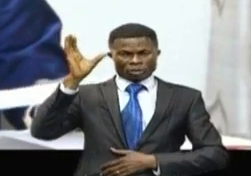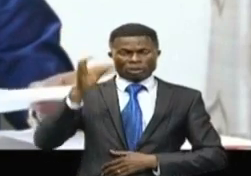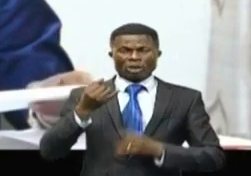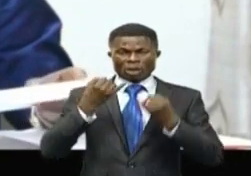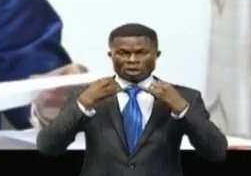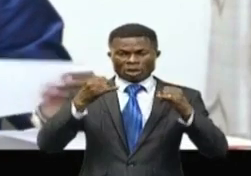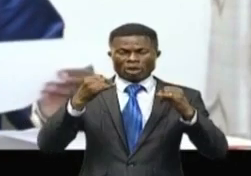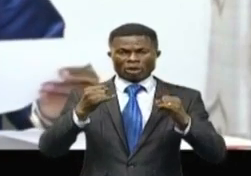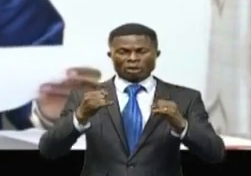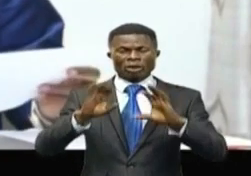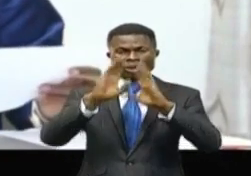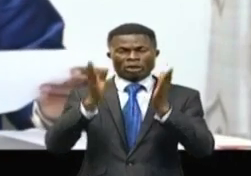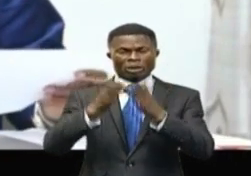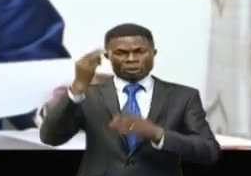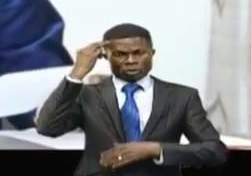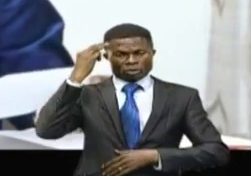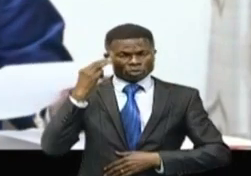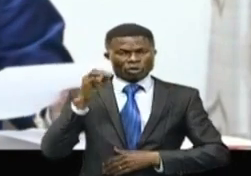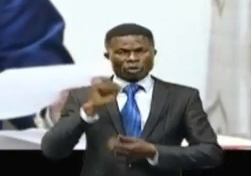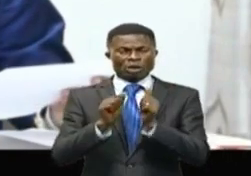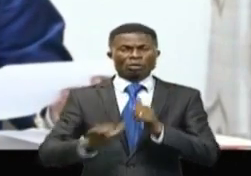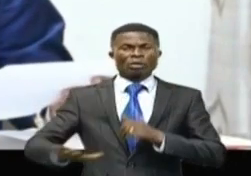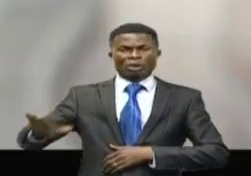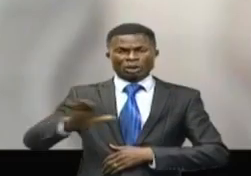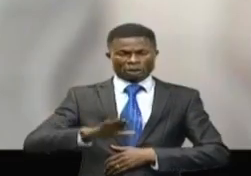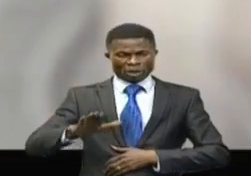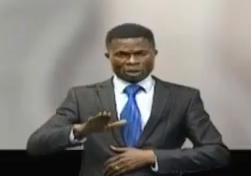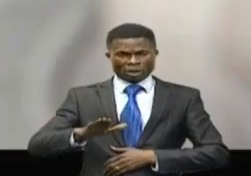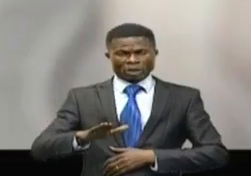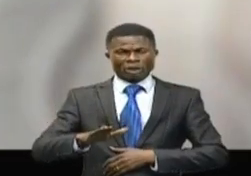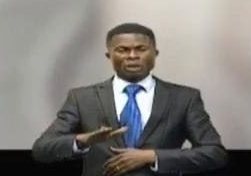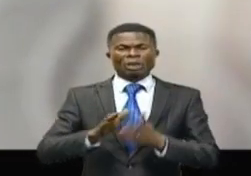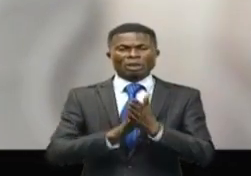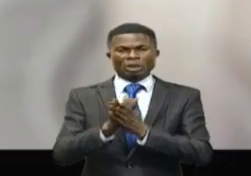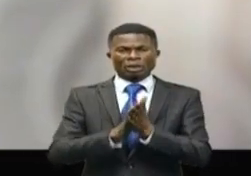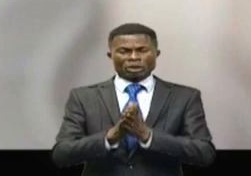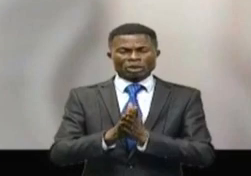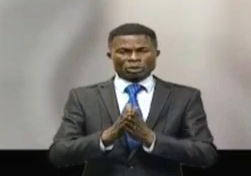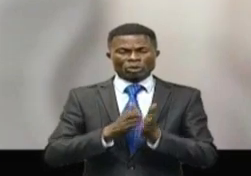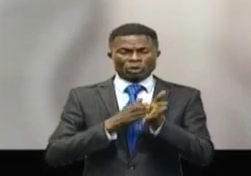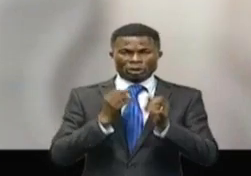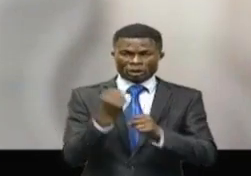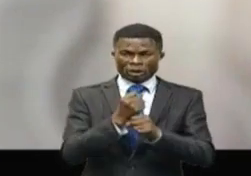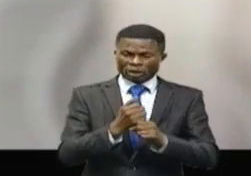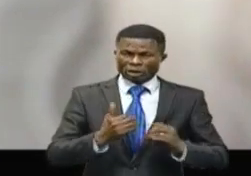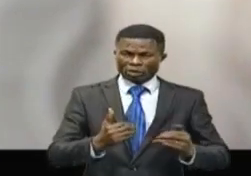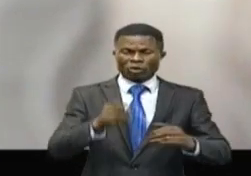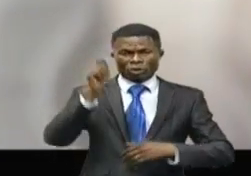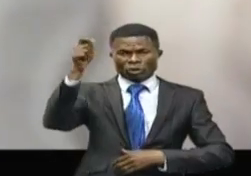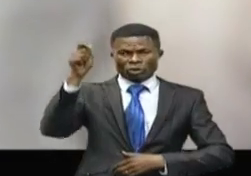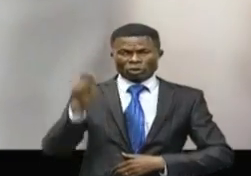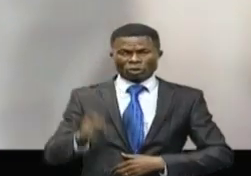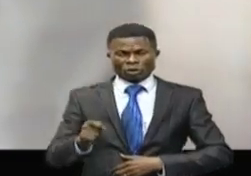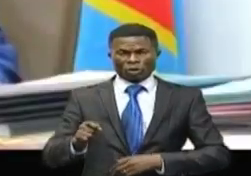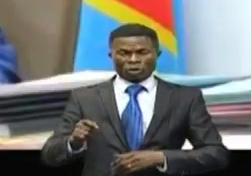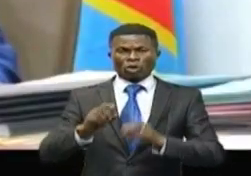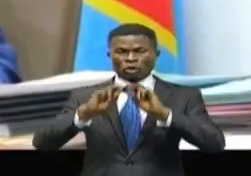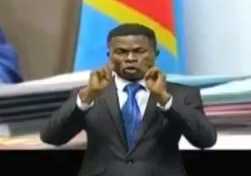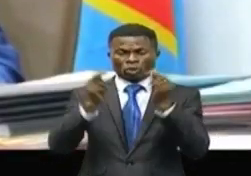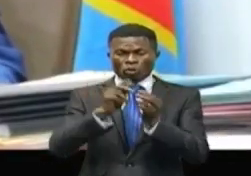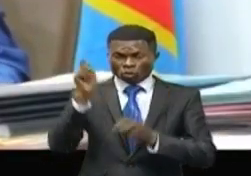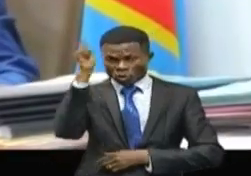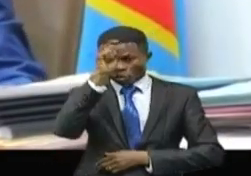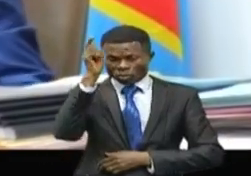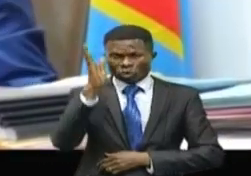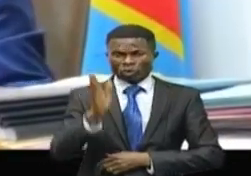former le conseil de l'état du territoire qui reste dominée par la poursuite des opérations militaires contre le groupe terroriste et autres forces négatives